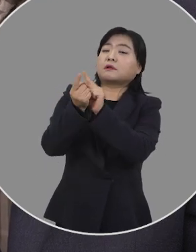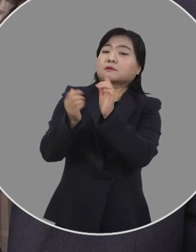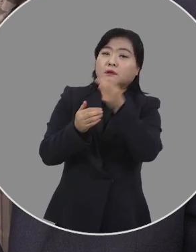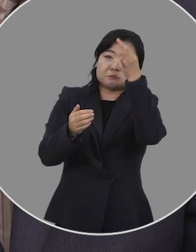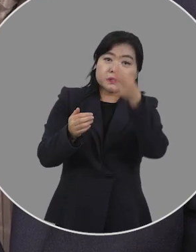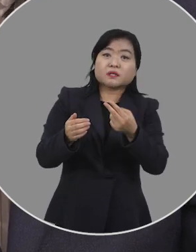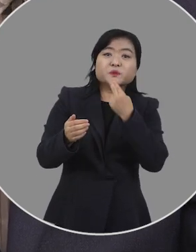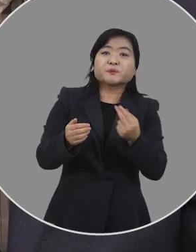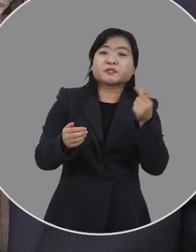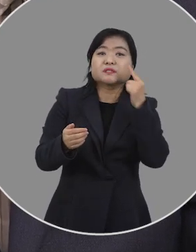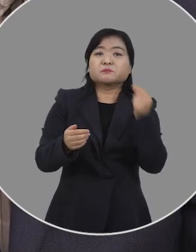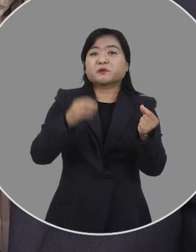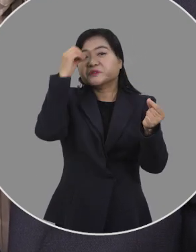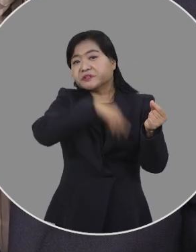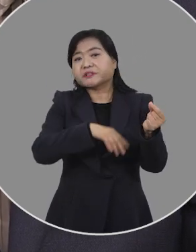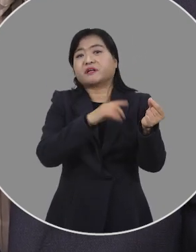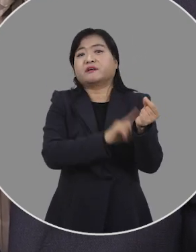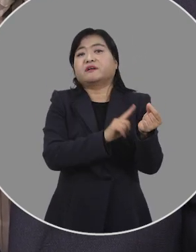버린 건데